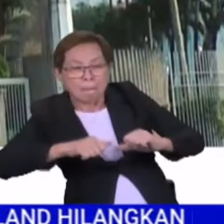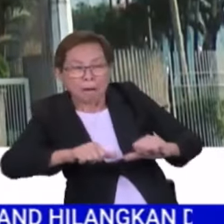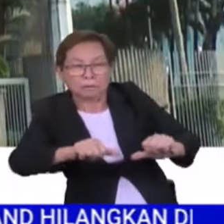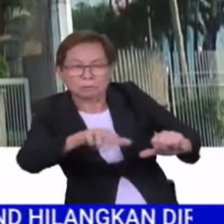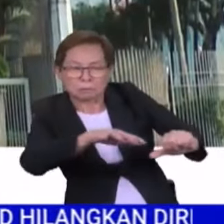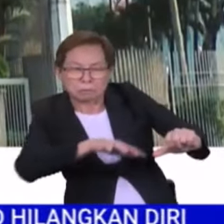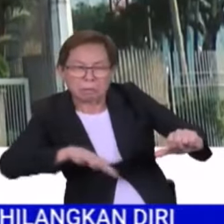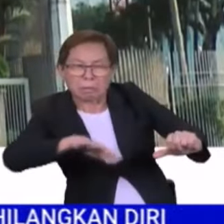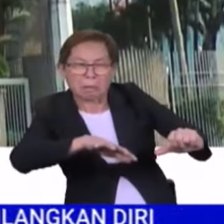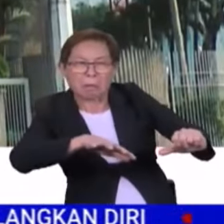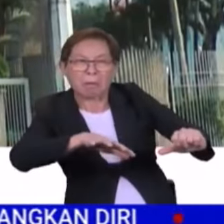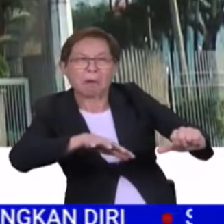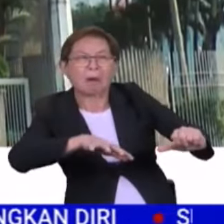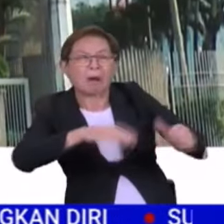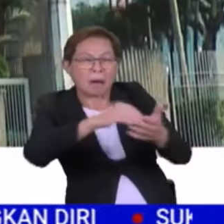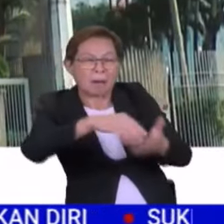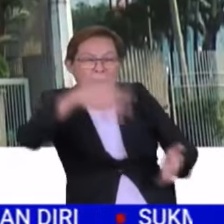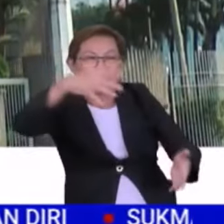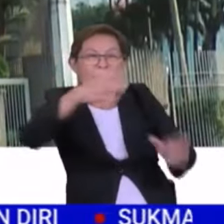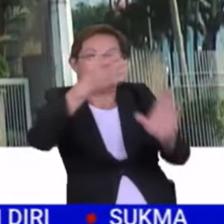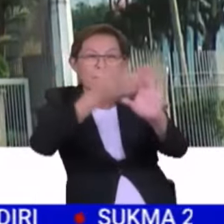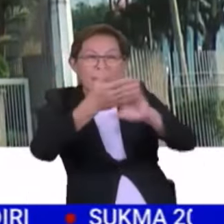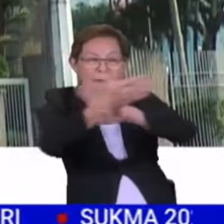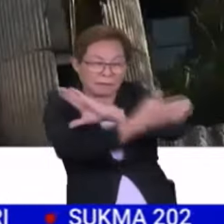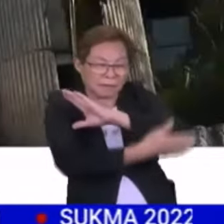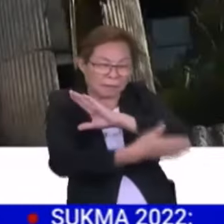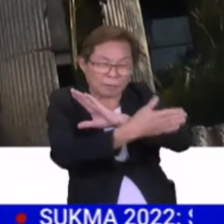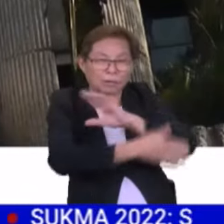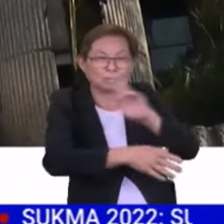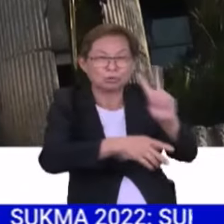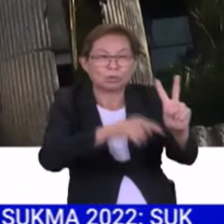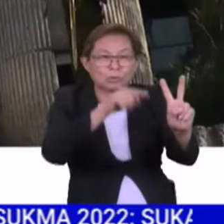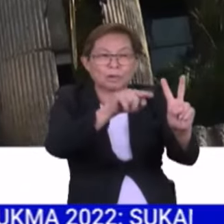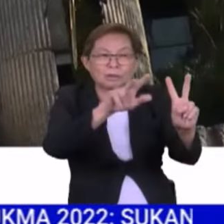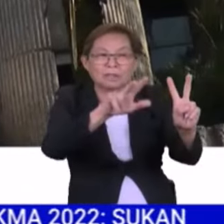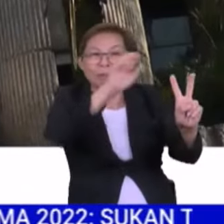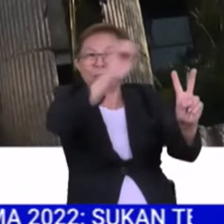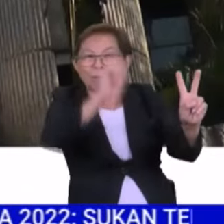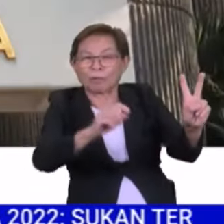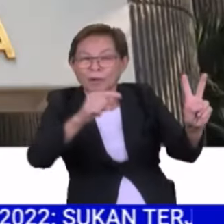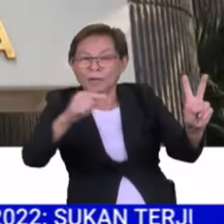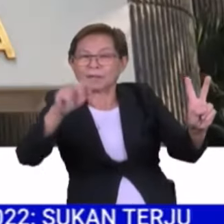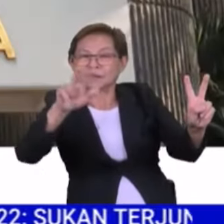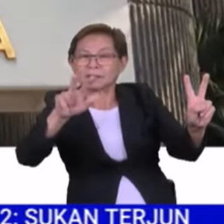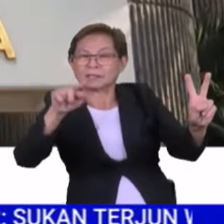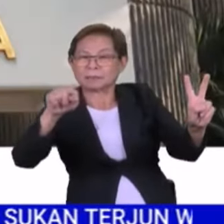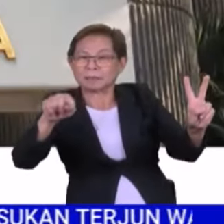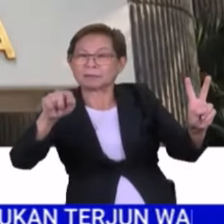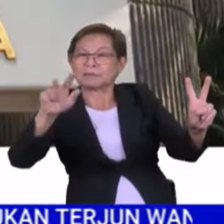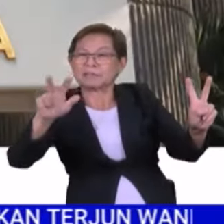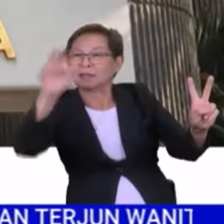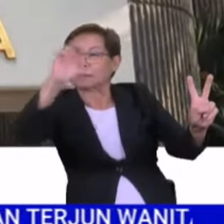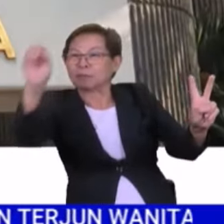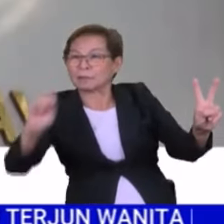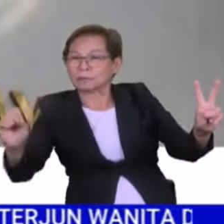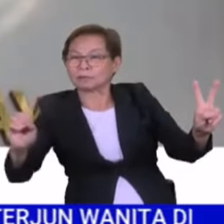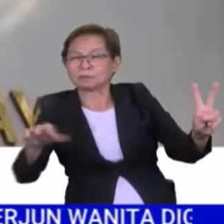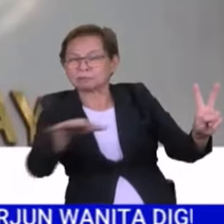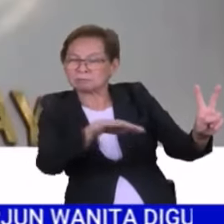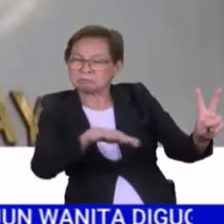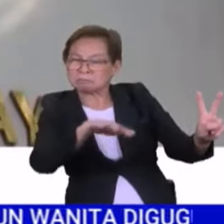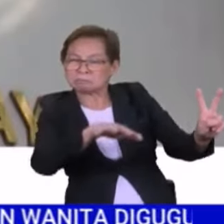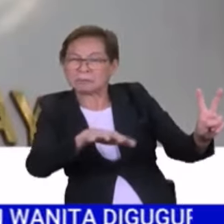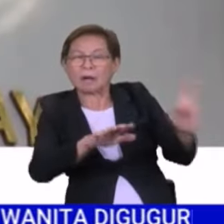julat ramalan inflasi Bank Negara Malaysia antara 23 peratus hingga 30-an 300